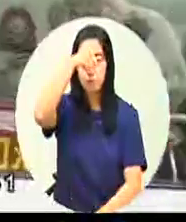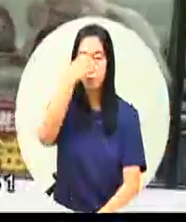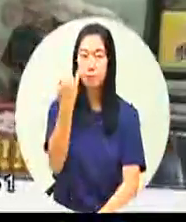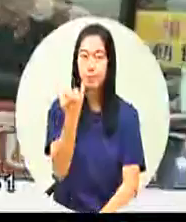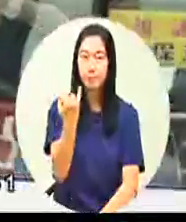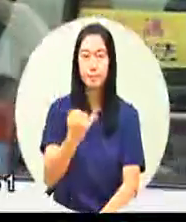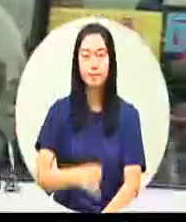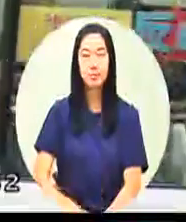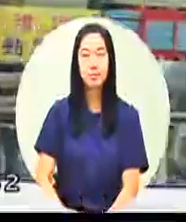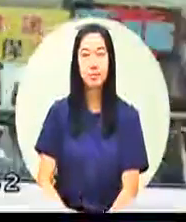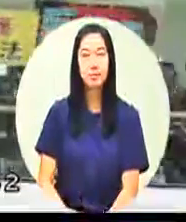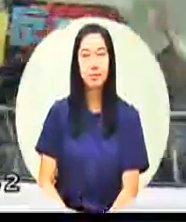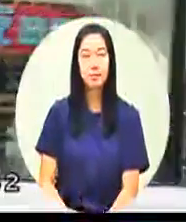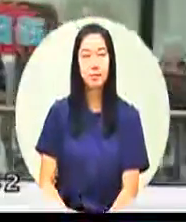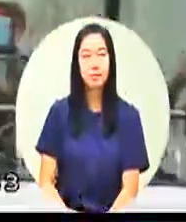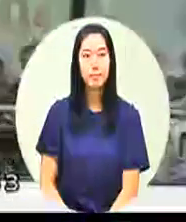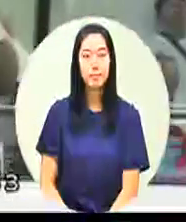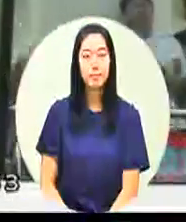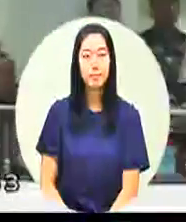事长。